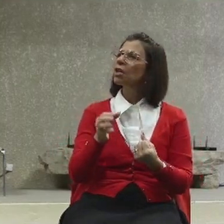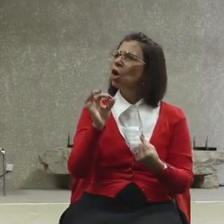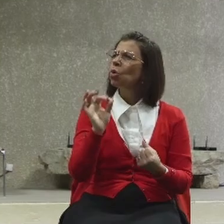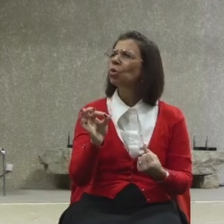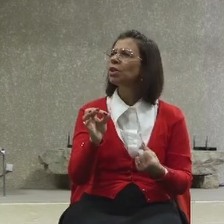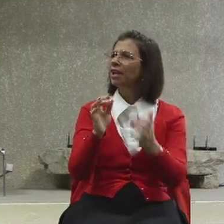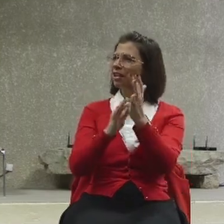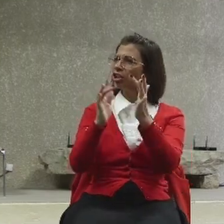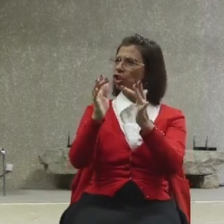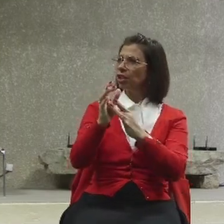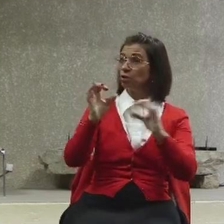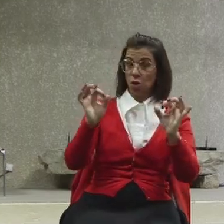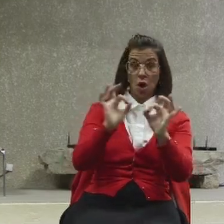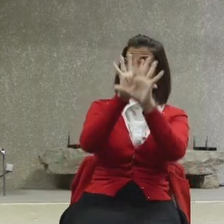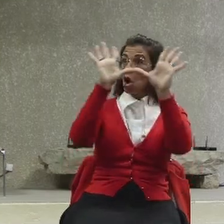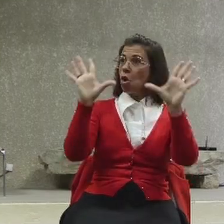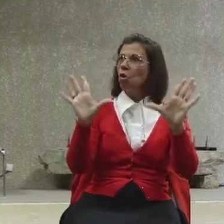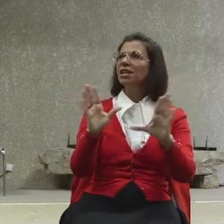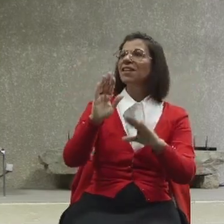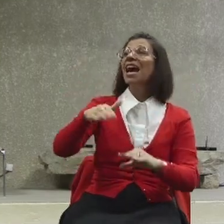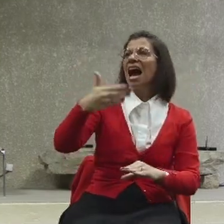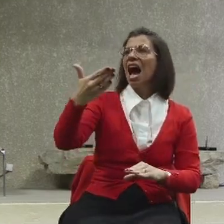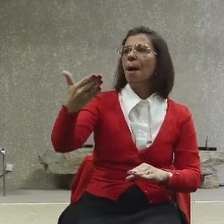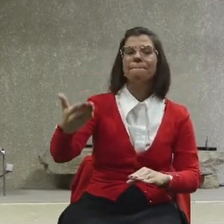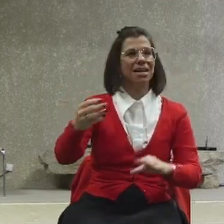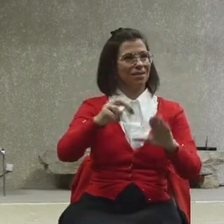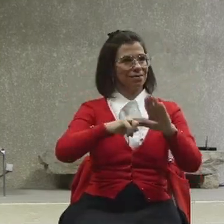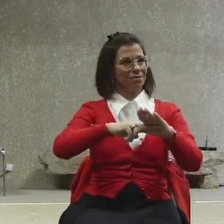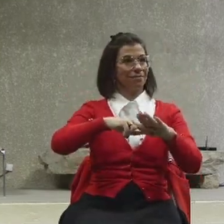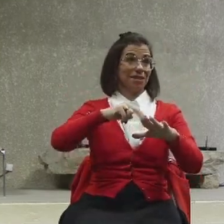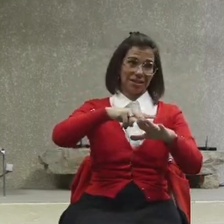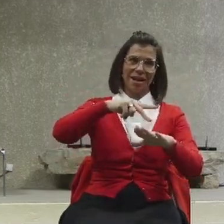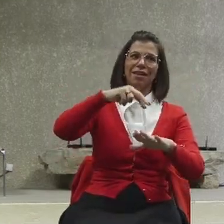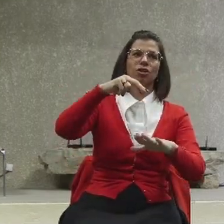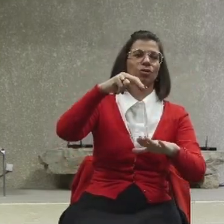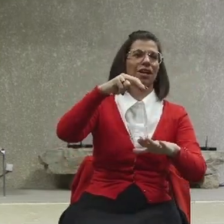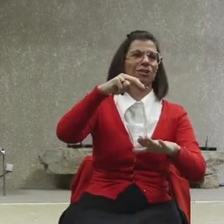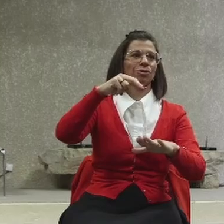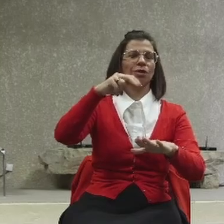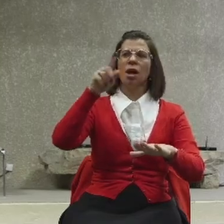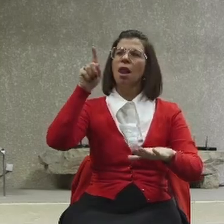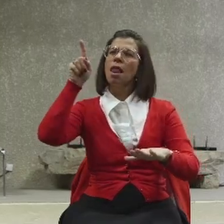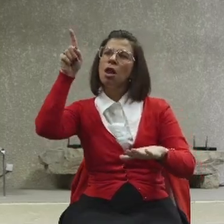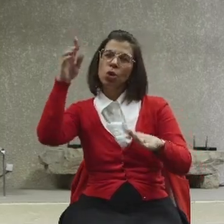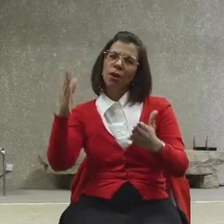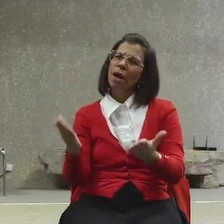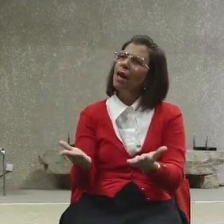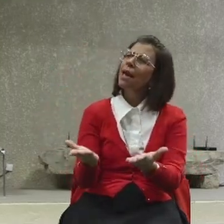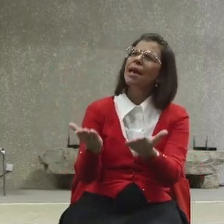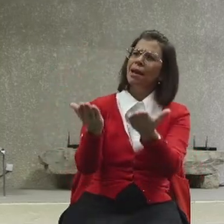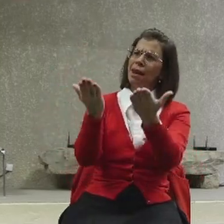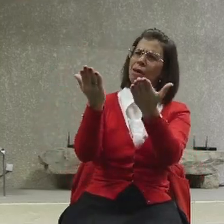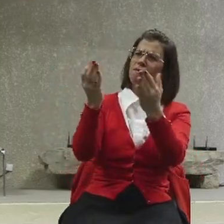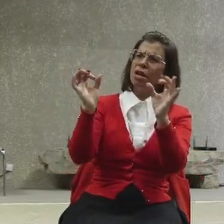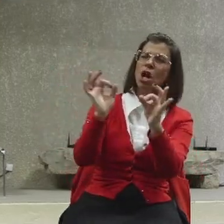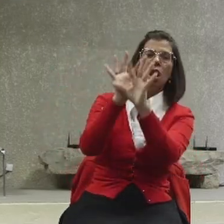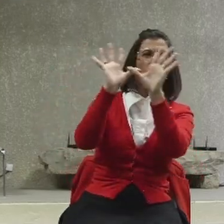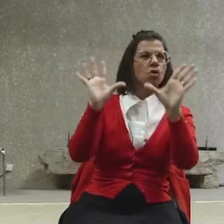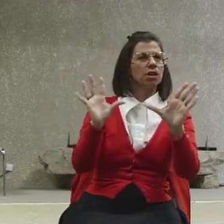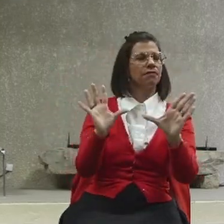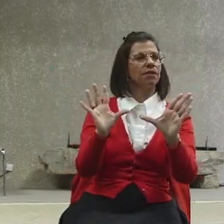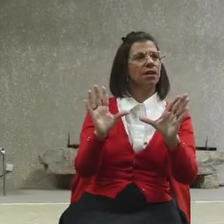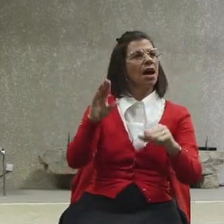à cette œuvre que le Seigneur a faite, puissante, il se retrouve miraculeusement